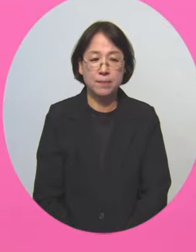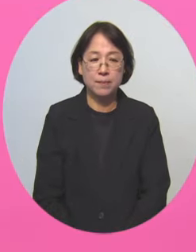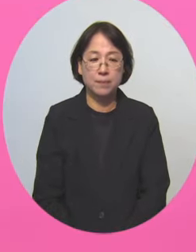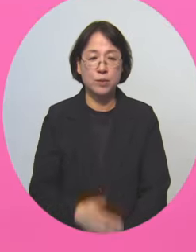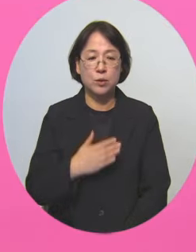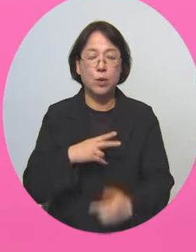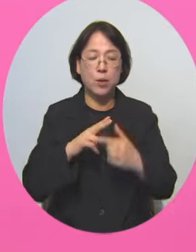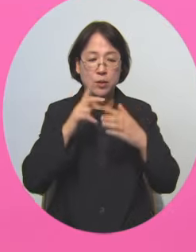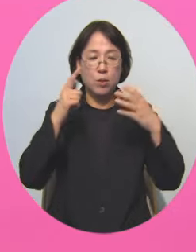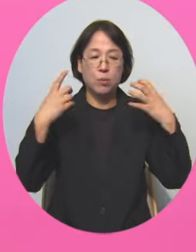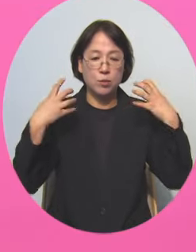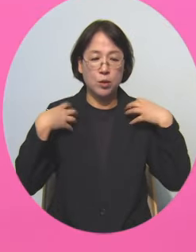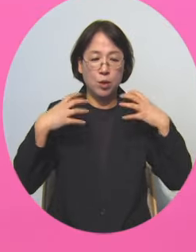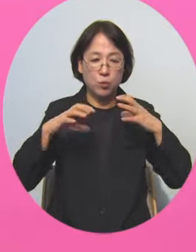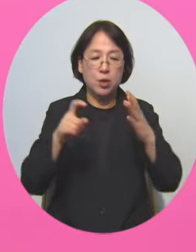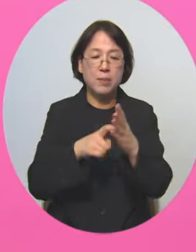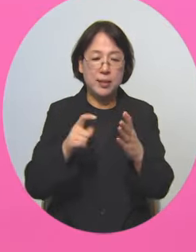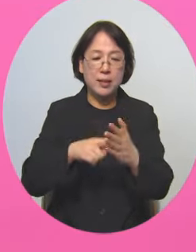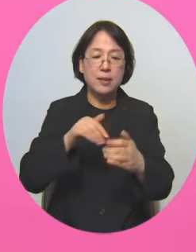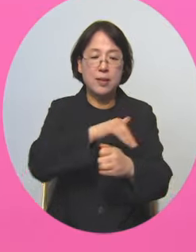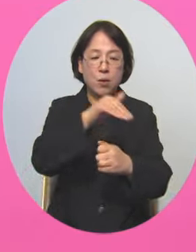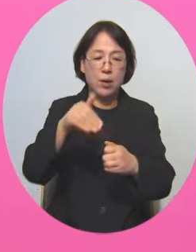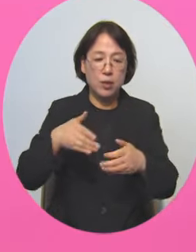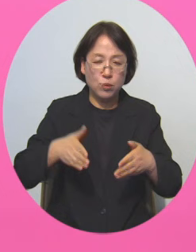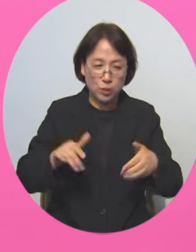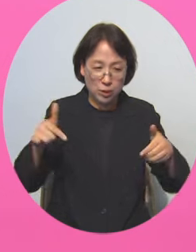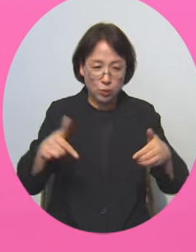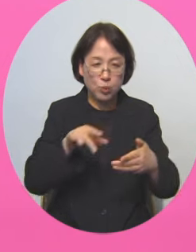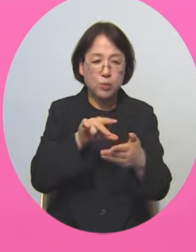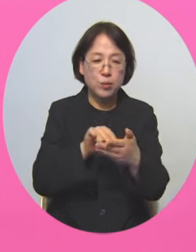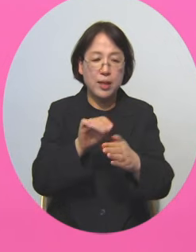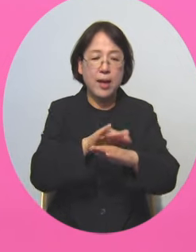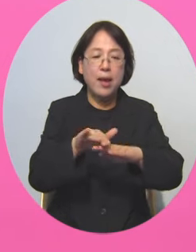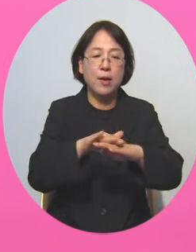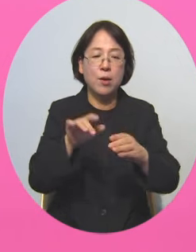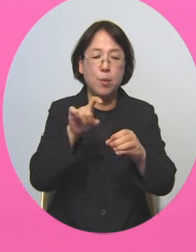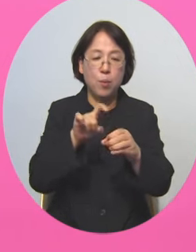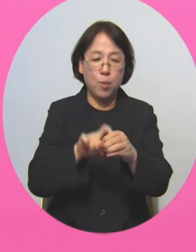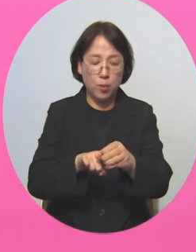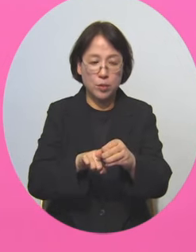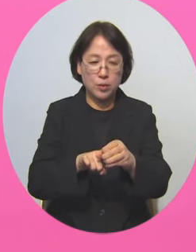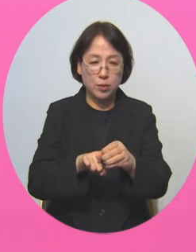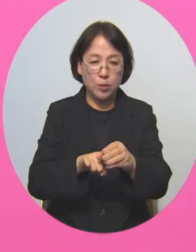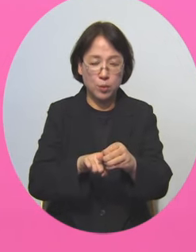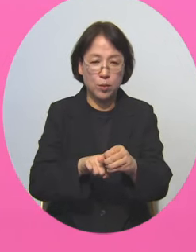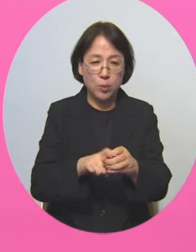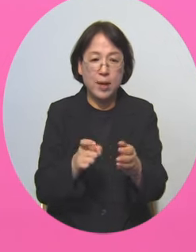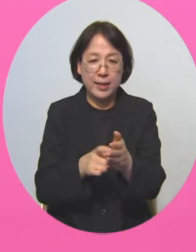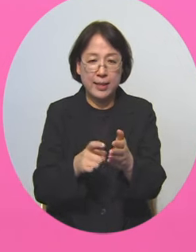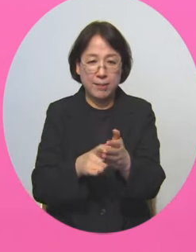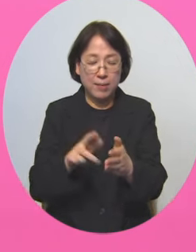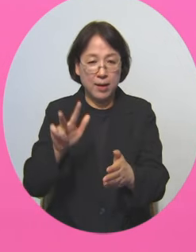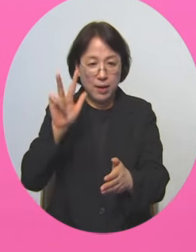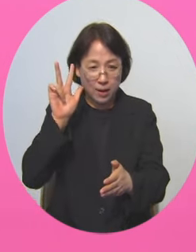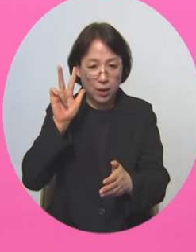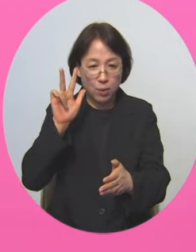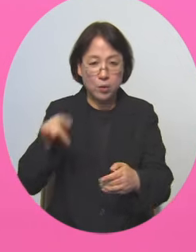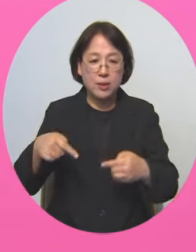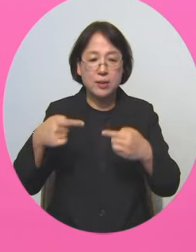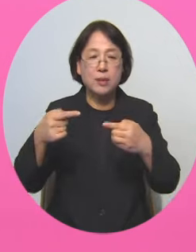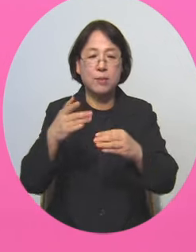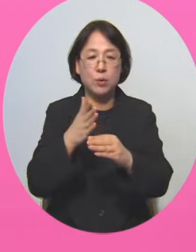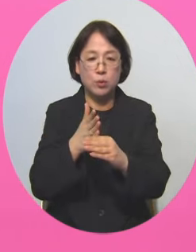저와 정부는 국가 비상사태인 저출생 문제를 해결하기 위해 비상한